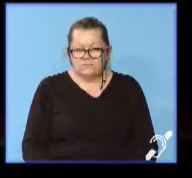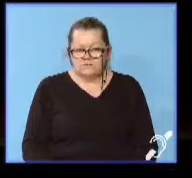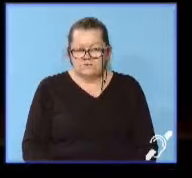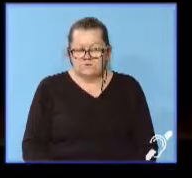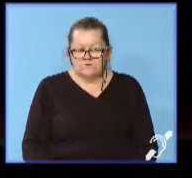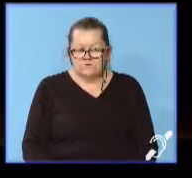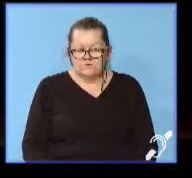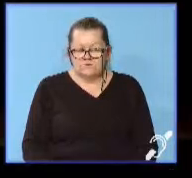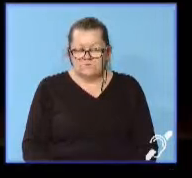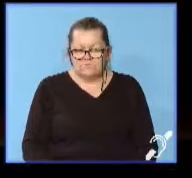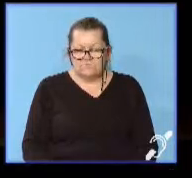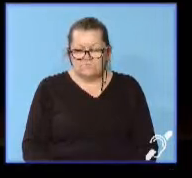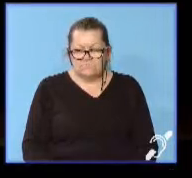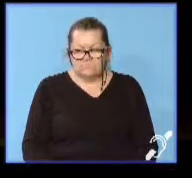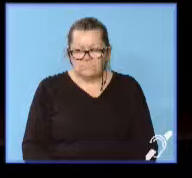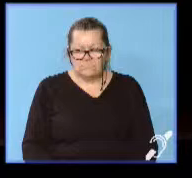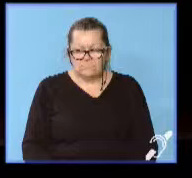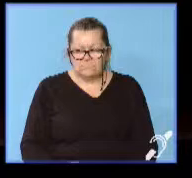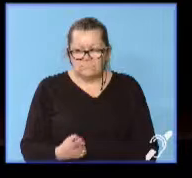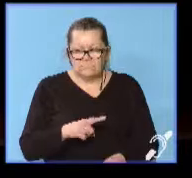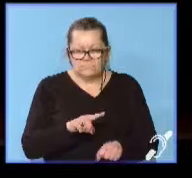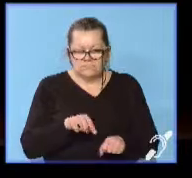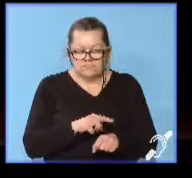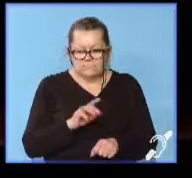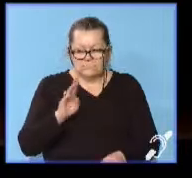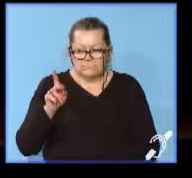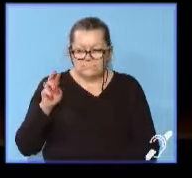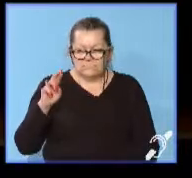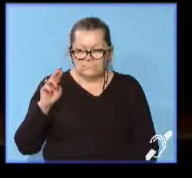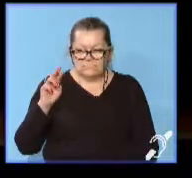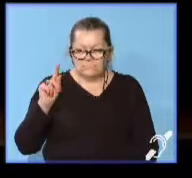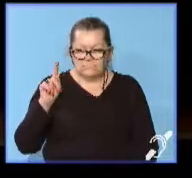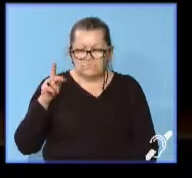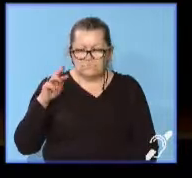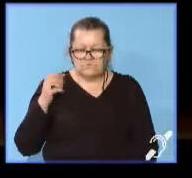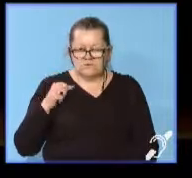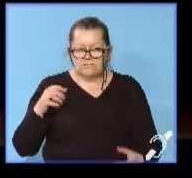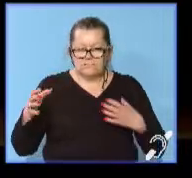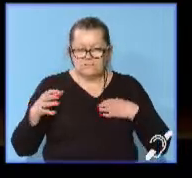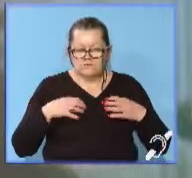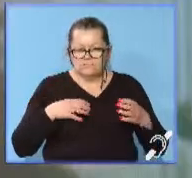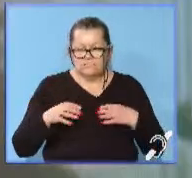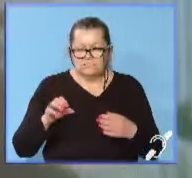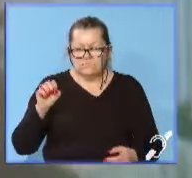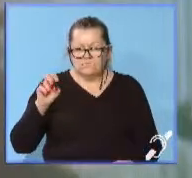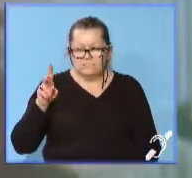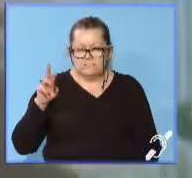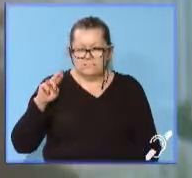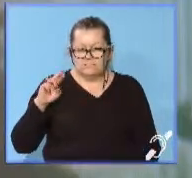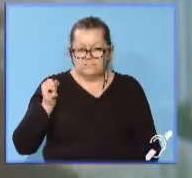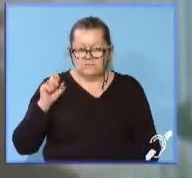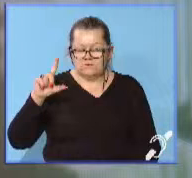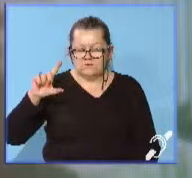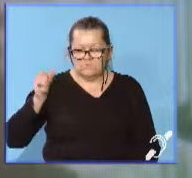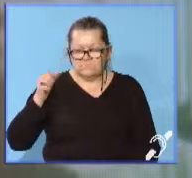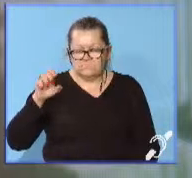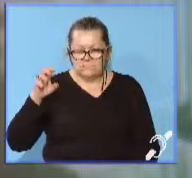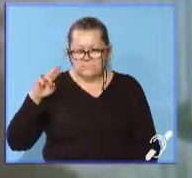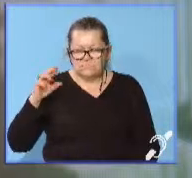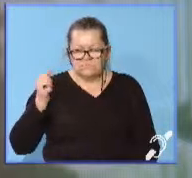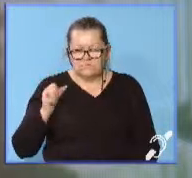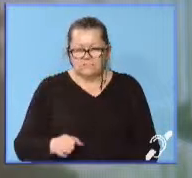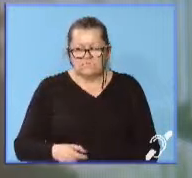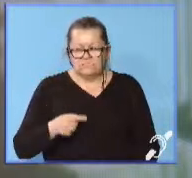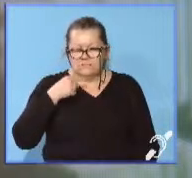Eminescu prez de mai bine de o oră Emil boroghină publicul cu spectacolul de la Ovidiu la Mihai Eminescu au fost recitaluri